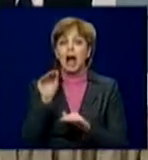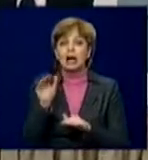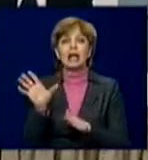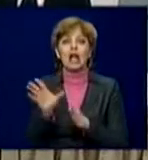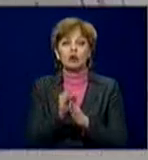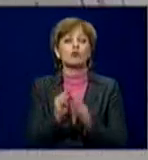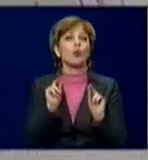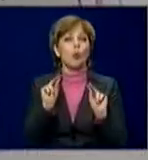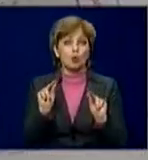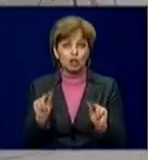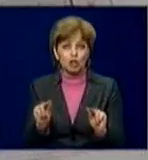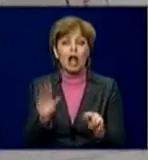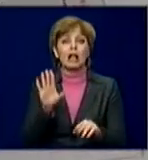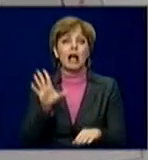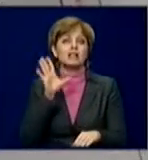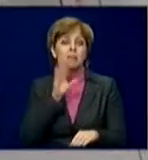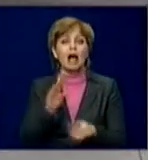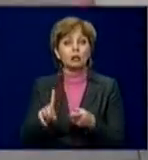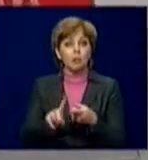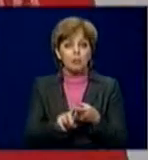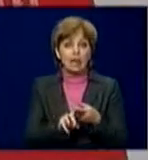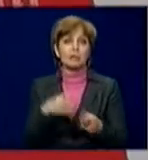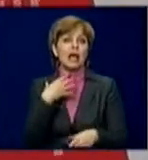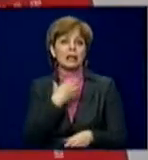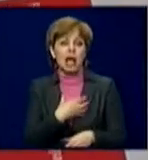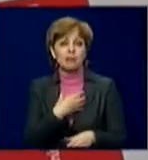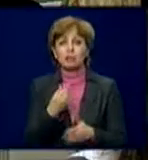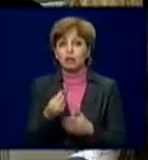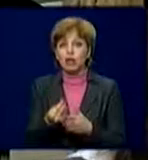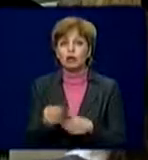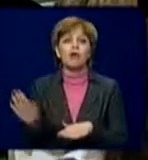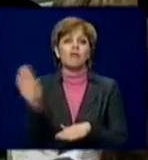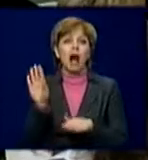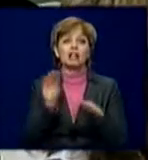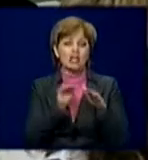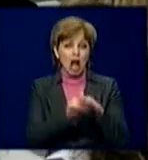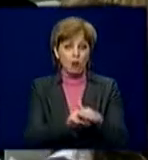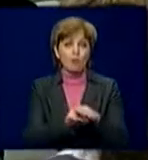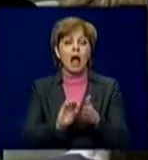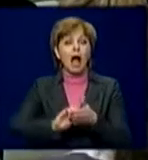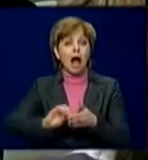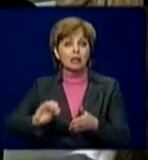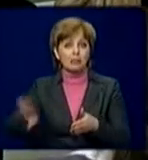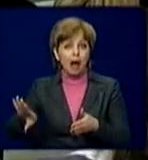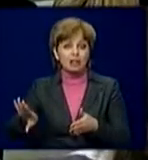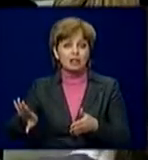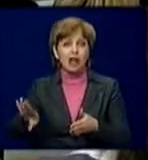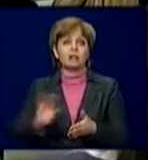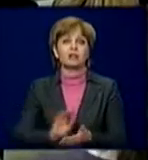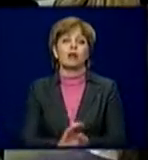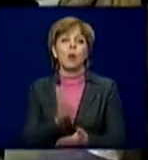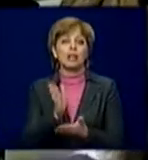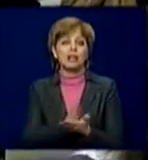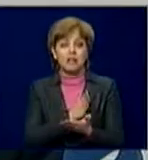zināmu uzticēšanos, lai spētu piesaistīt nepieciešamos līdzekļus valsts noguldījumu atmaksai un likviditātes